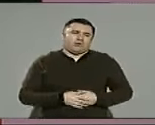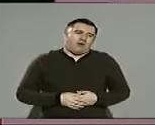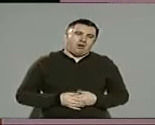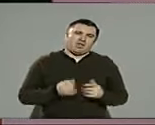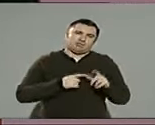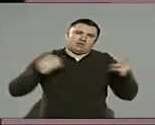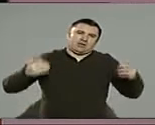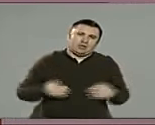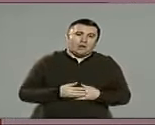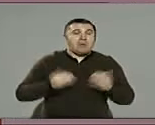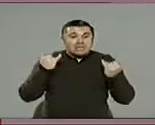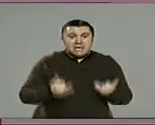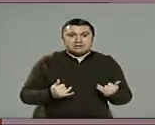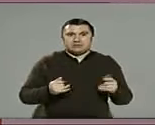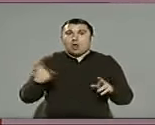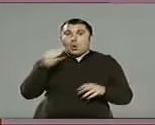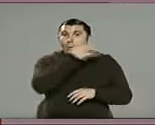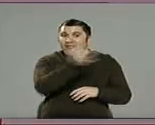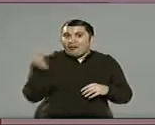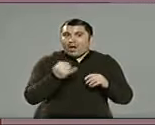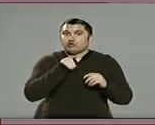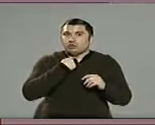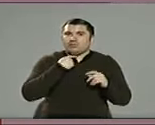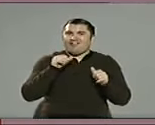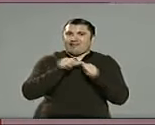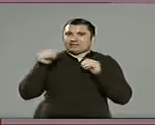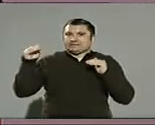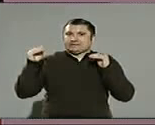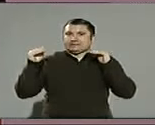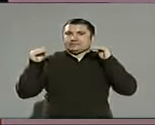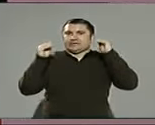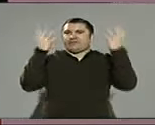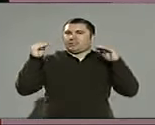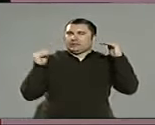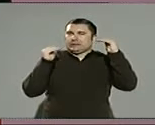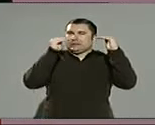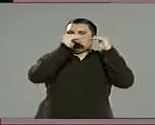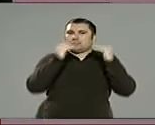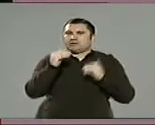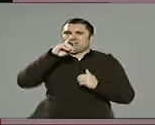manchen Umfragen schon fast wieder auf Augenhöhe mit der Union. Und wenn nun alle über die Frage